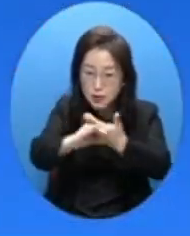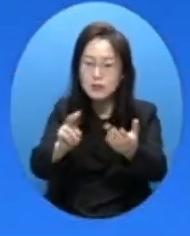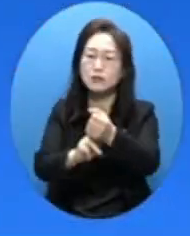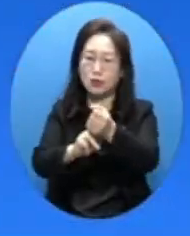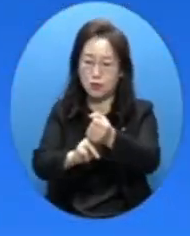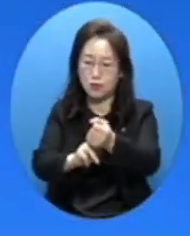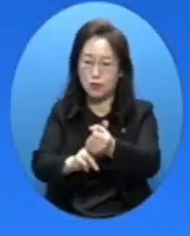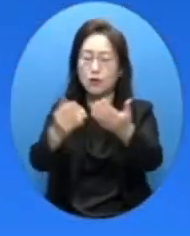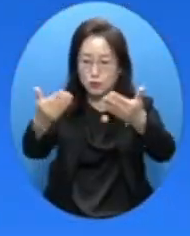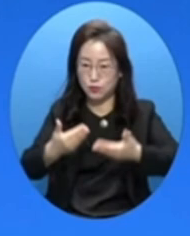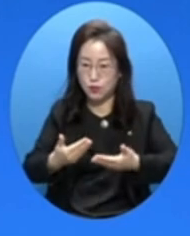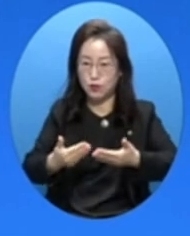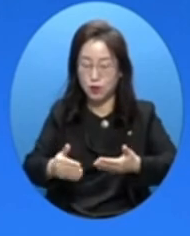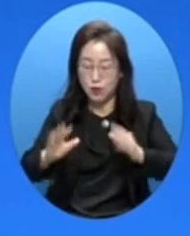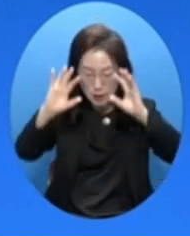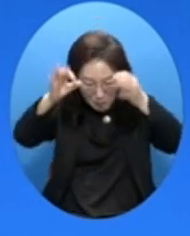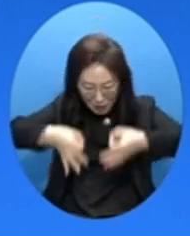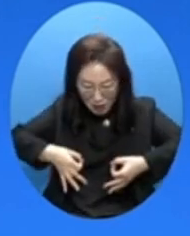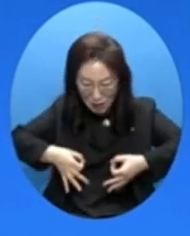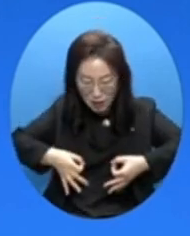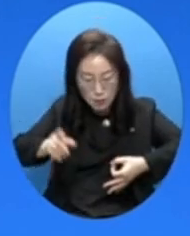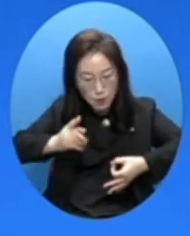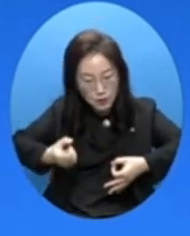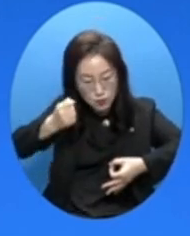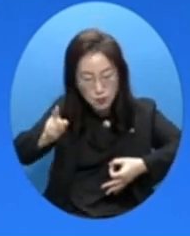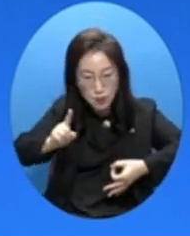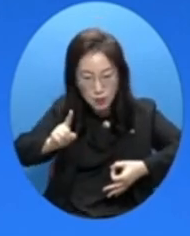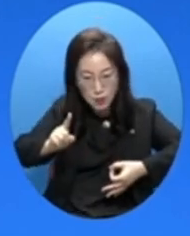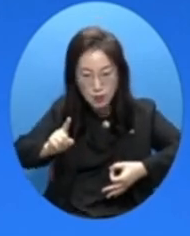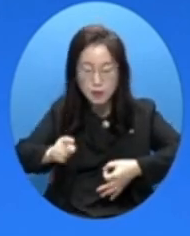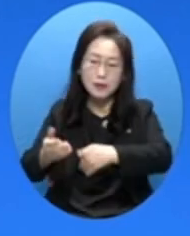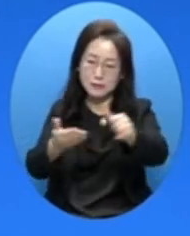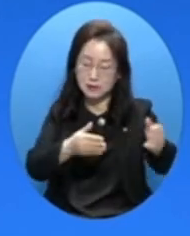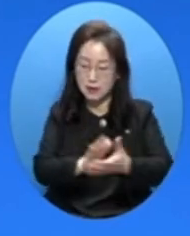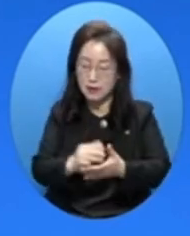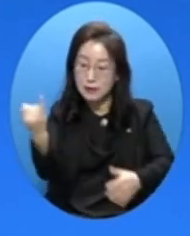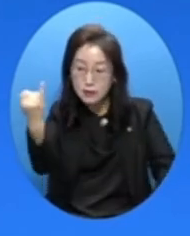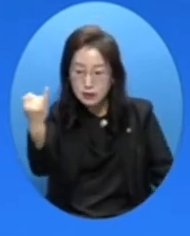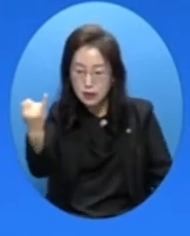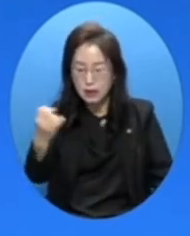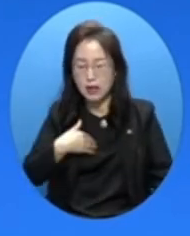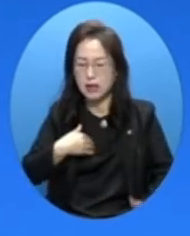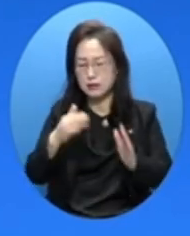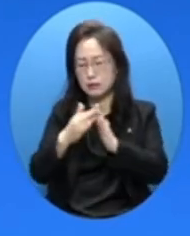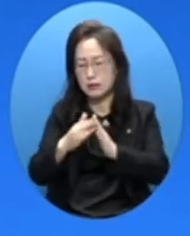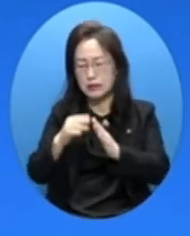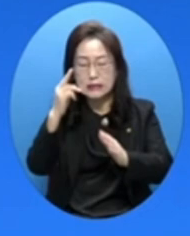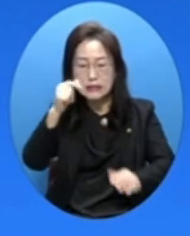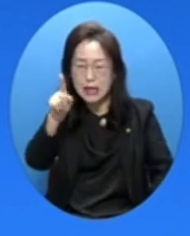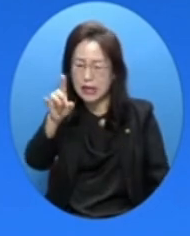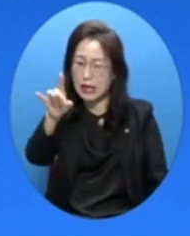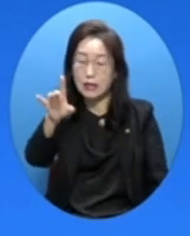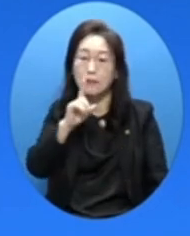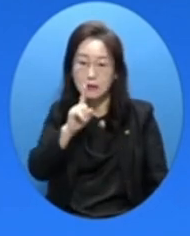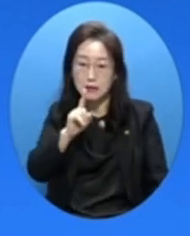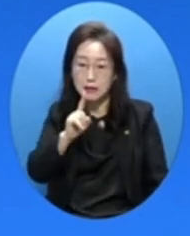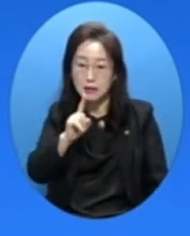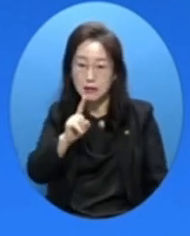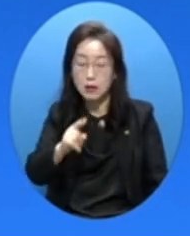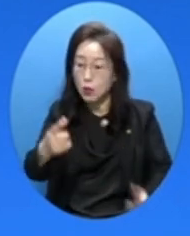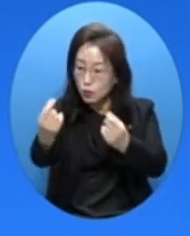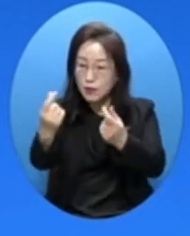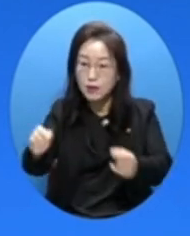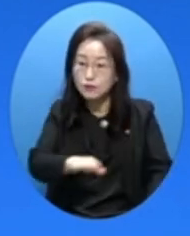있는 것이 무엇인지 우리가 살펴봐야 합니다. 여인은 집에 남아있는 것이 기름 한 그릇뿐이라고 했습니다. 우리가 갖고 있는 것의 가장 귀한 것이 바로